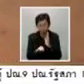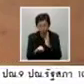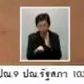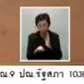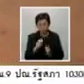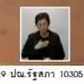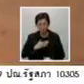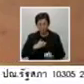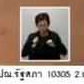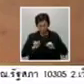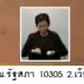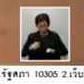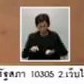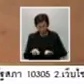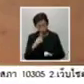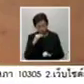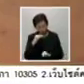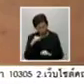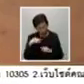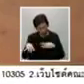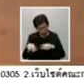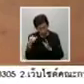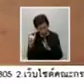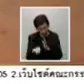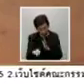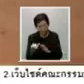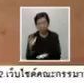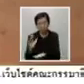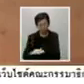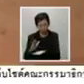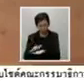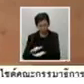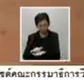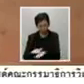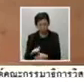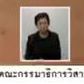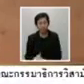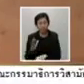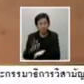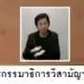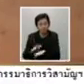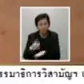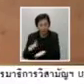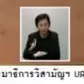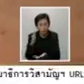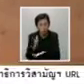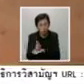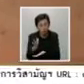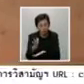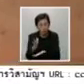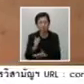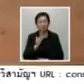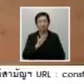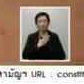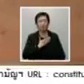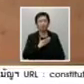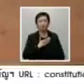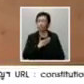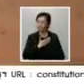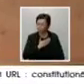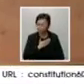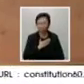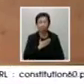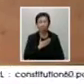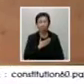ที่ประธานวินิจฉัยเอาไว้ผมก็จะเตือนท่านถ้าเตือนท่านแล้วท่านยังไม่หยุดผมก็คงต้องใช้มาตร